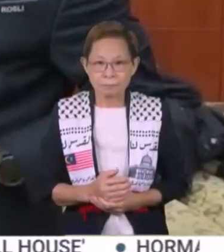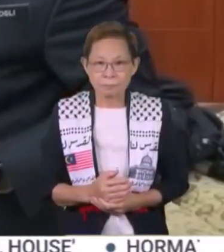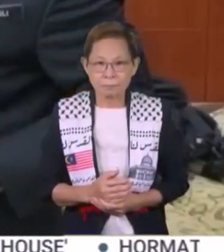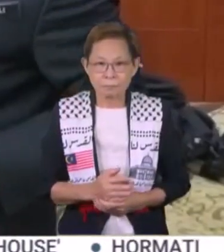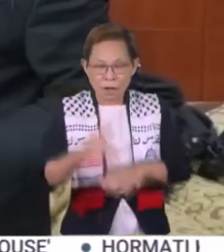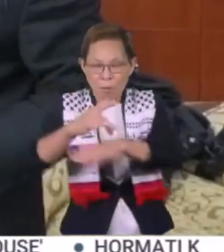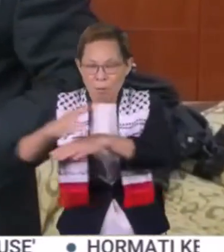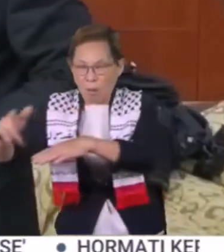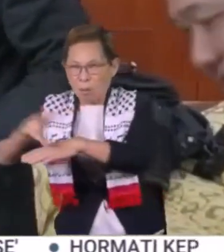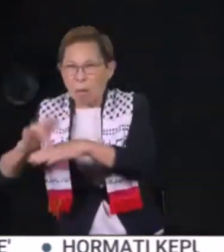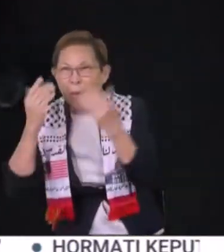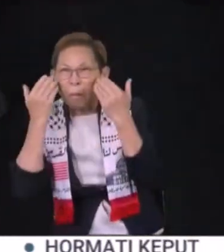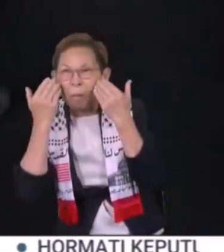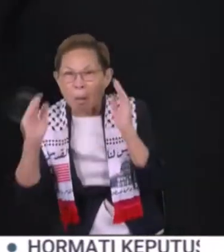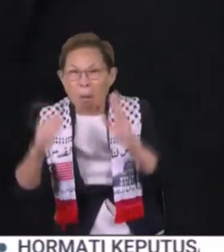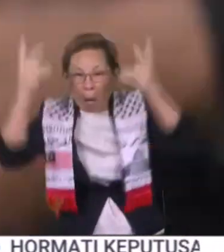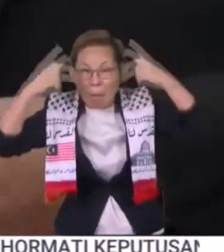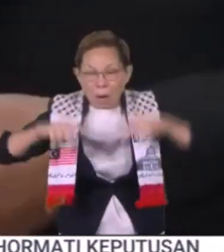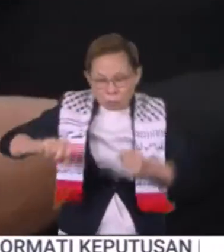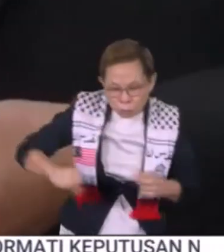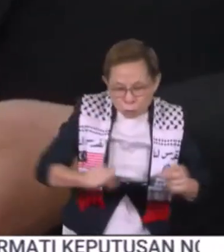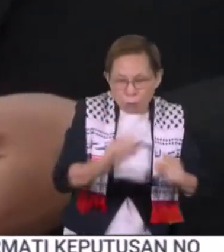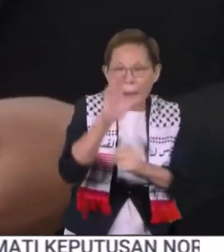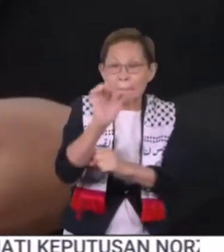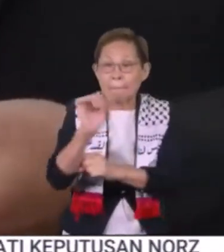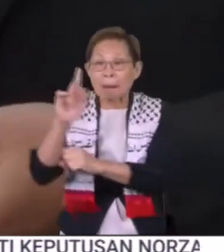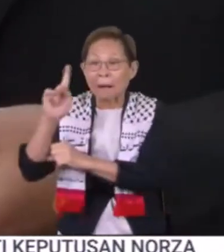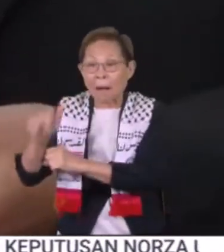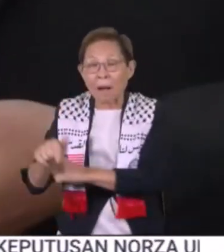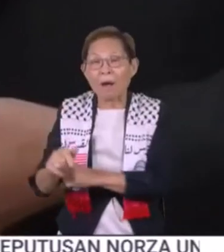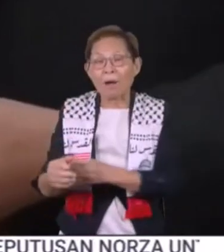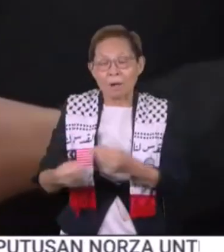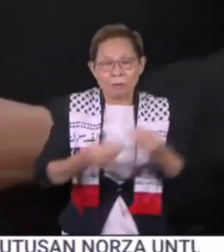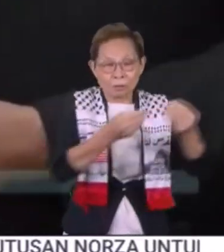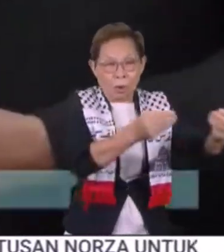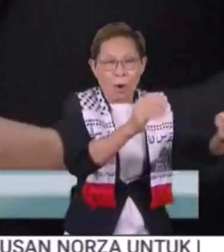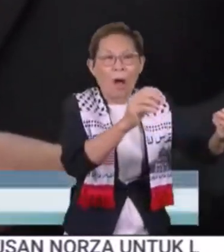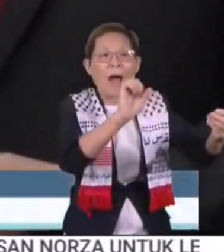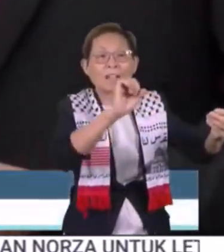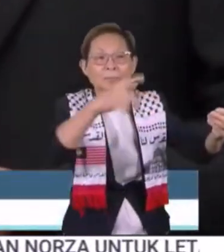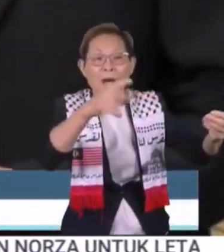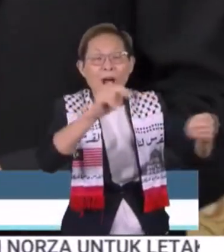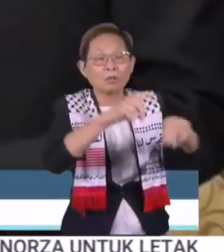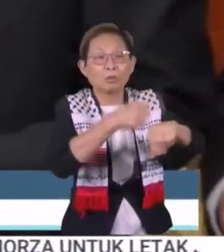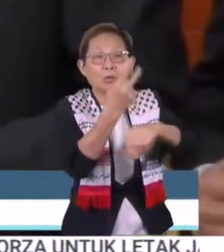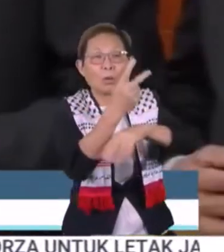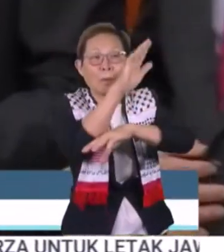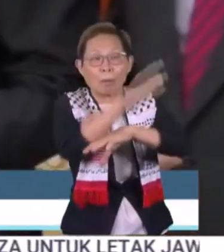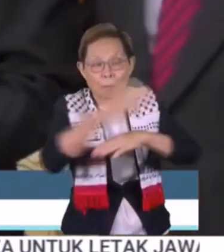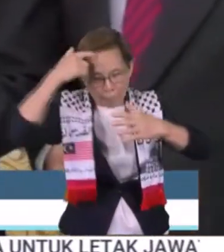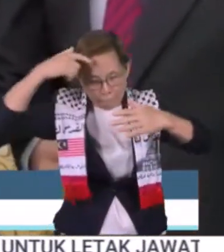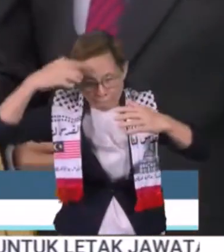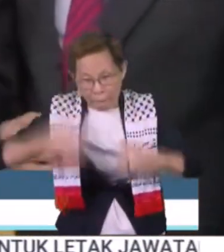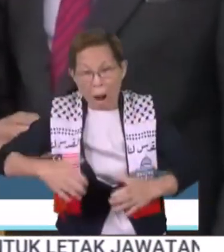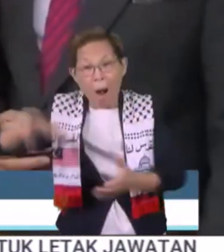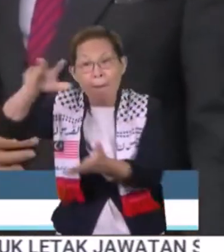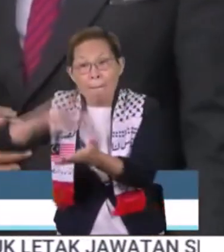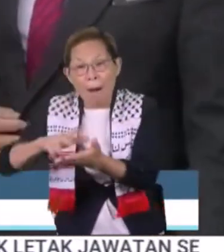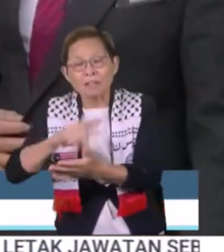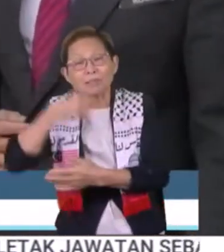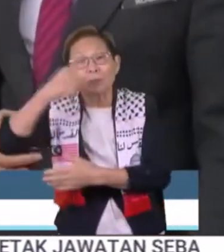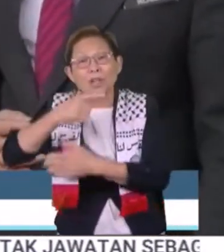Notis kekosongan luar jangka kerusi Dun Sungai Bakap telah diserah kepada SPR 2 petang tadi. Perkara itu disahkan Speaker Dun Pulau